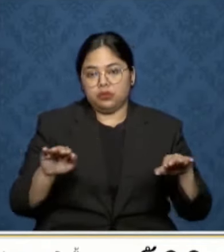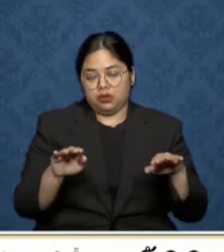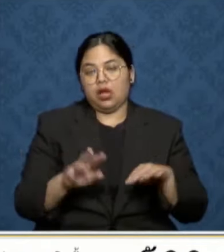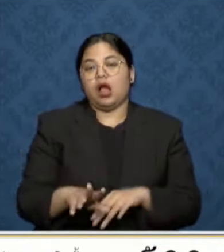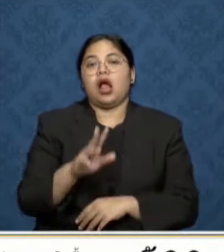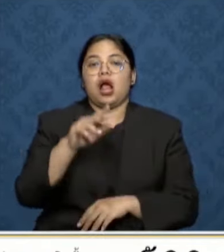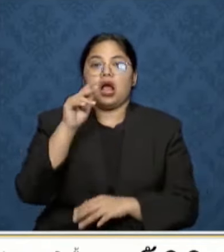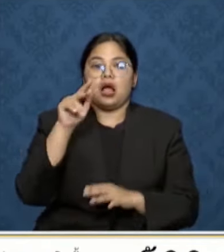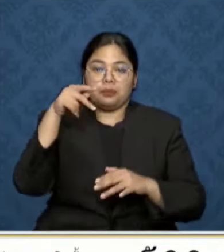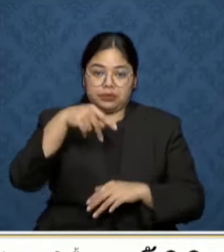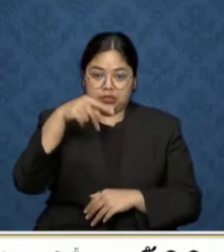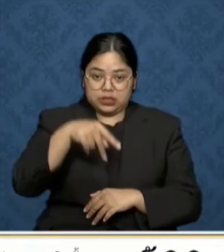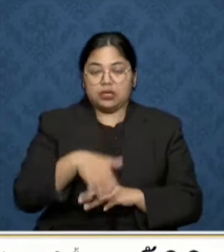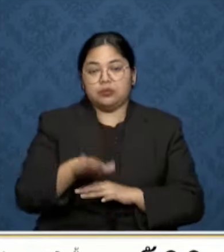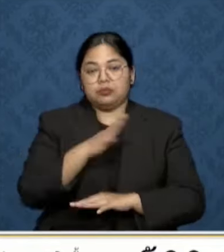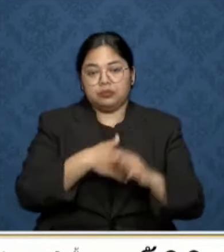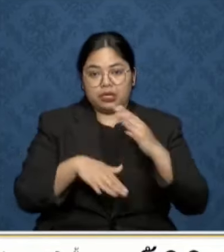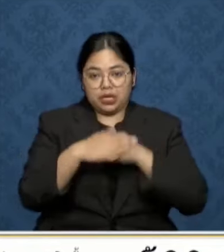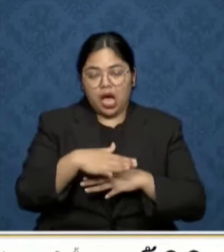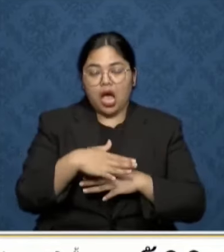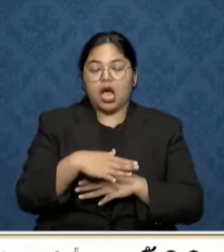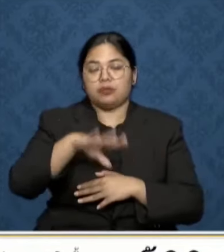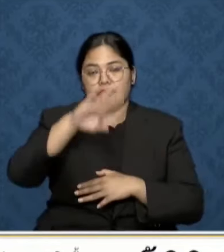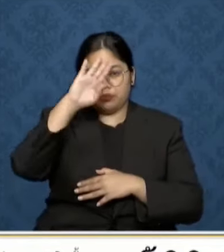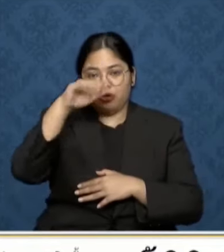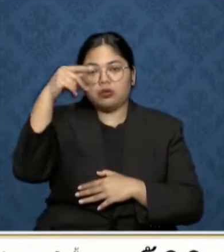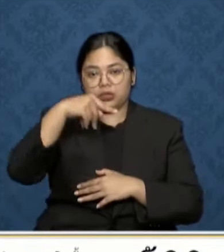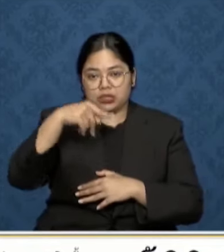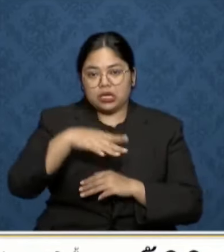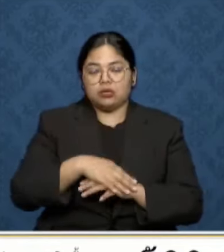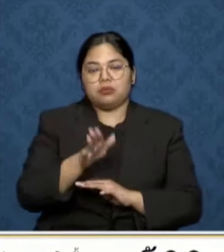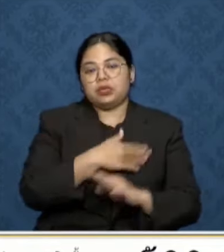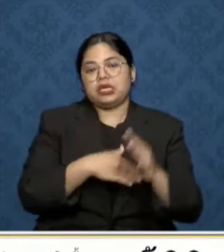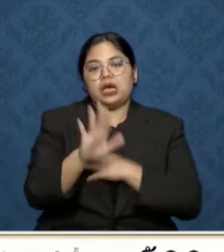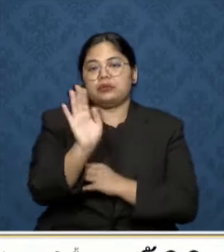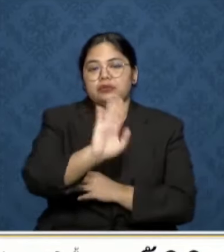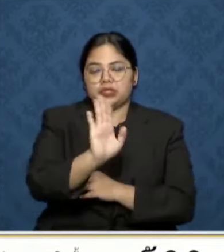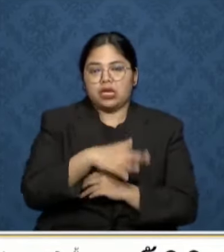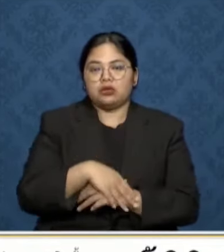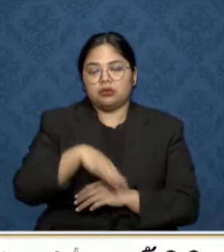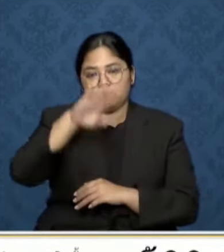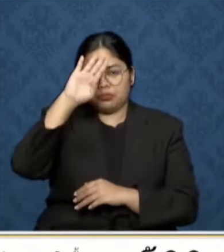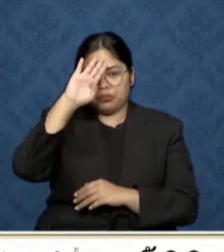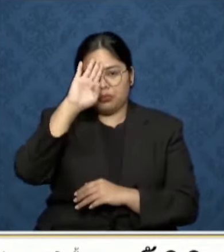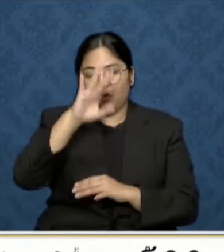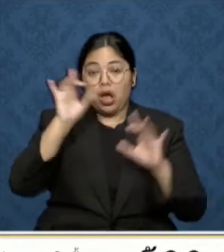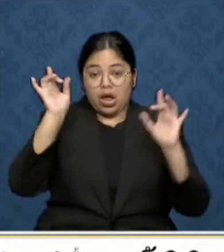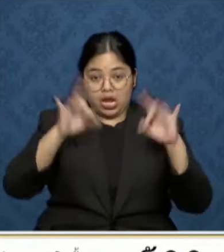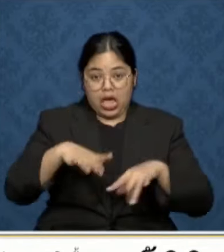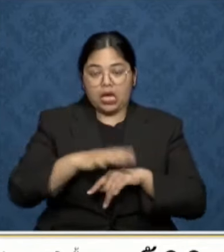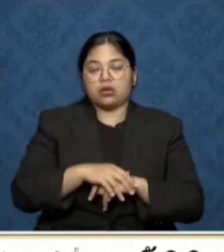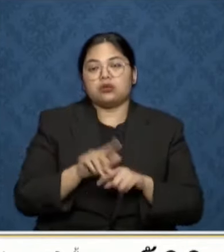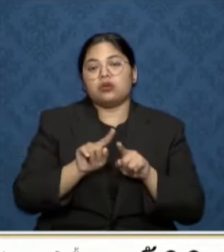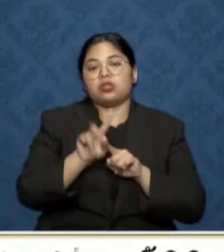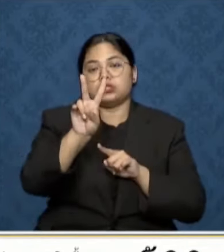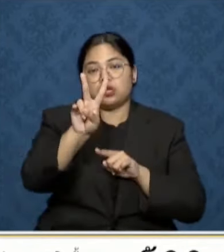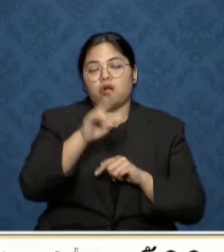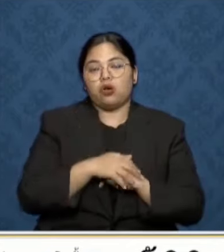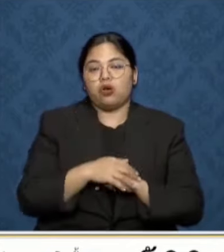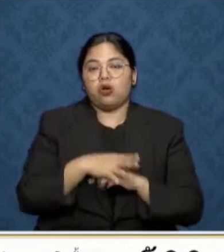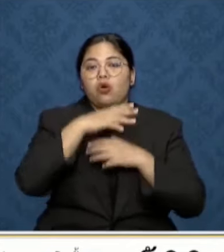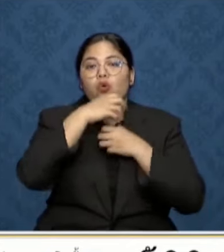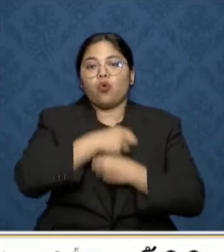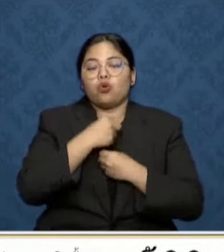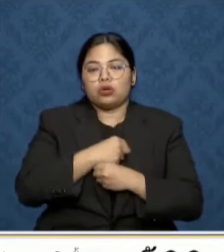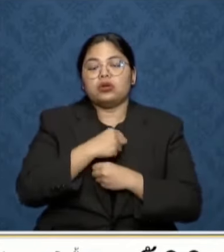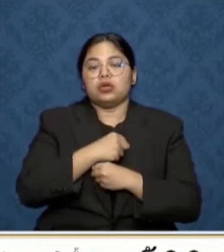บมเจ็ปวย ล Ask, be generous to makerเจ็ปวยแรงคือข้อ 2ส่กยุคอ